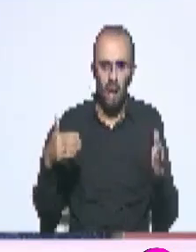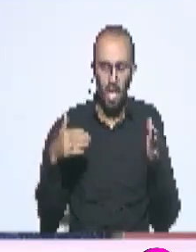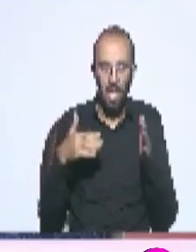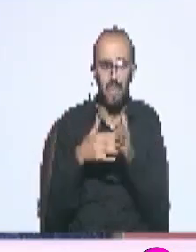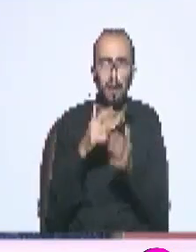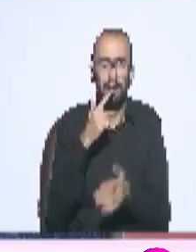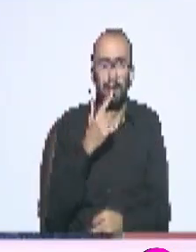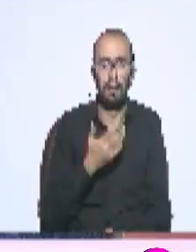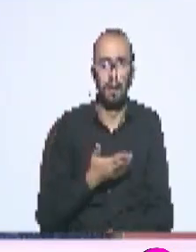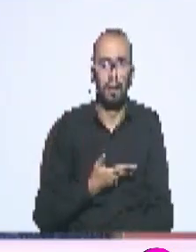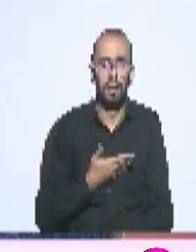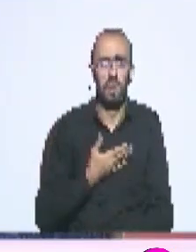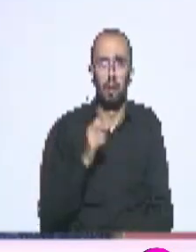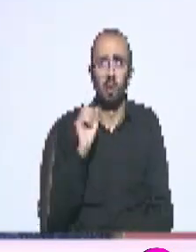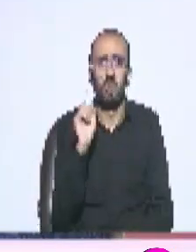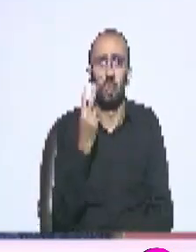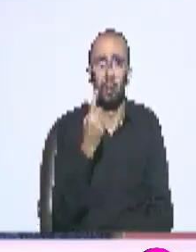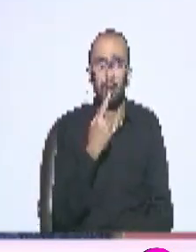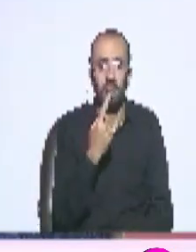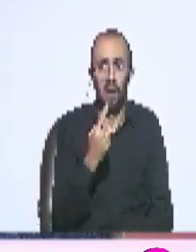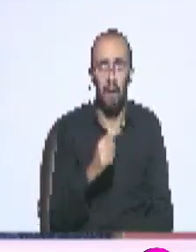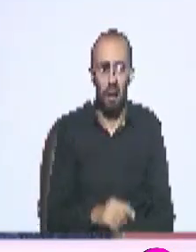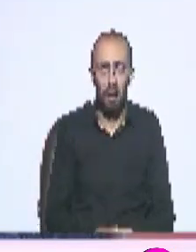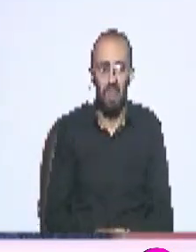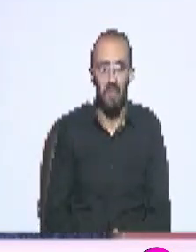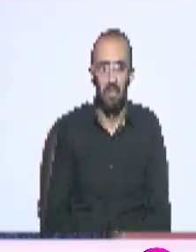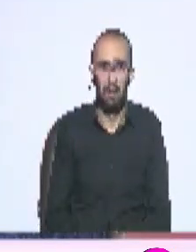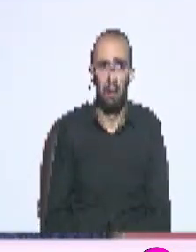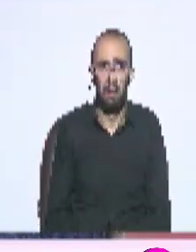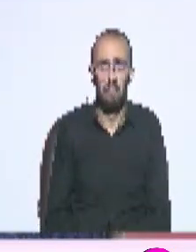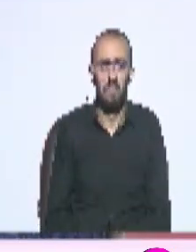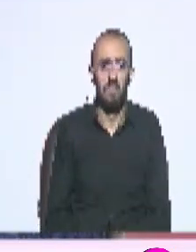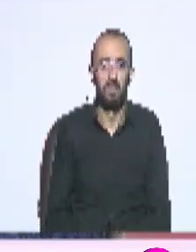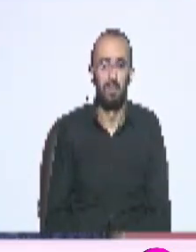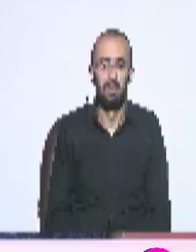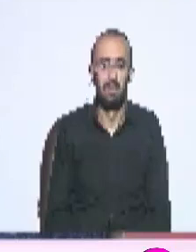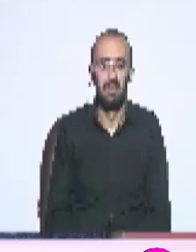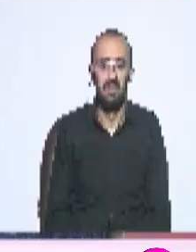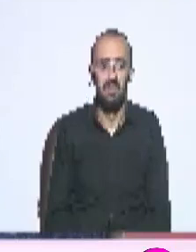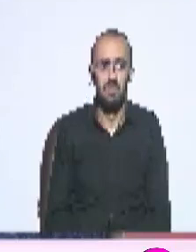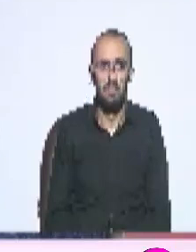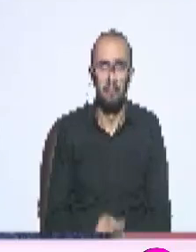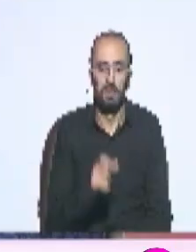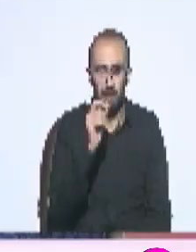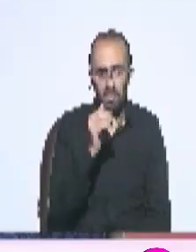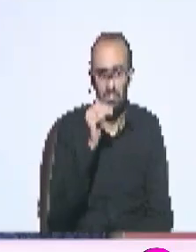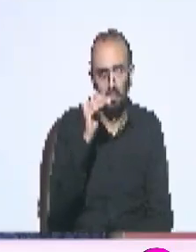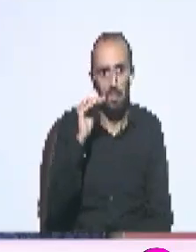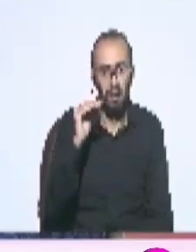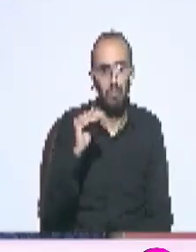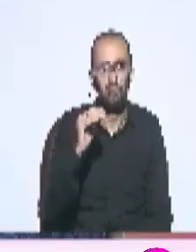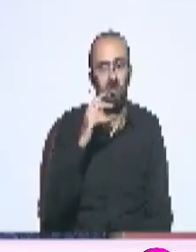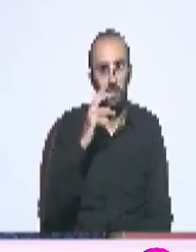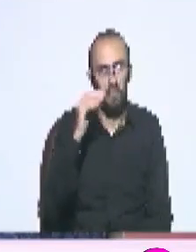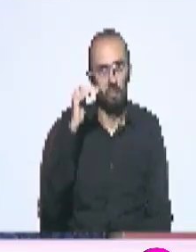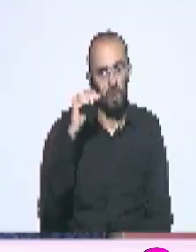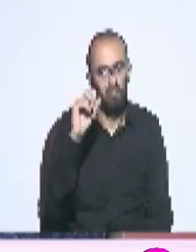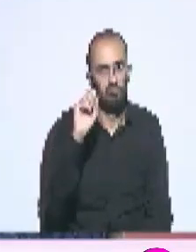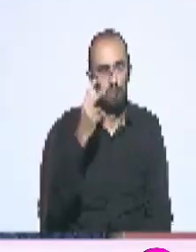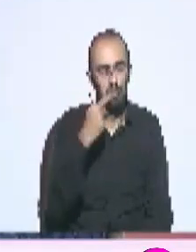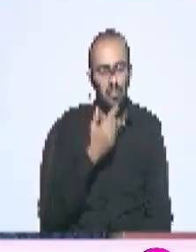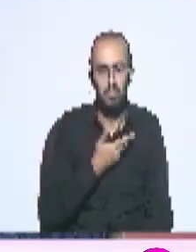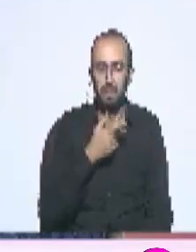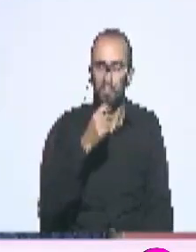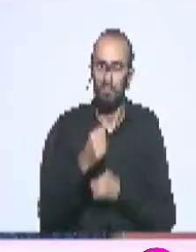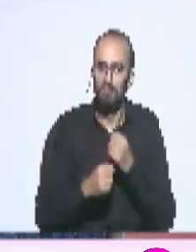ا 12 سنه احنا بعد 12 سنه ممكن نقعد مع مع المراهق مثلا نفسه ونقعد نبقى بنتكلم معاه وازاي يبقى